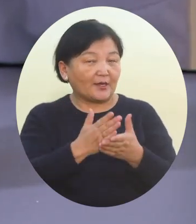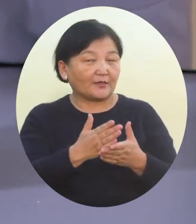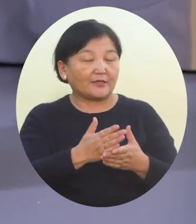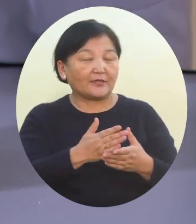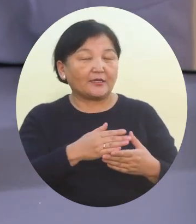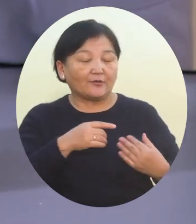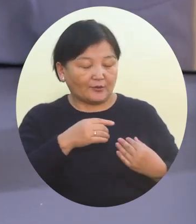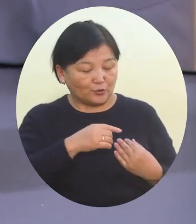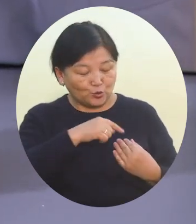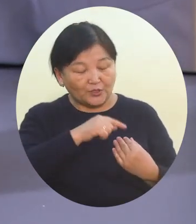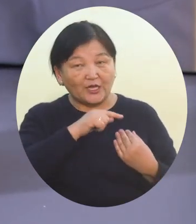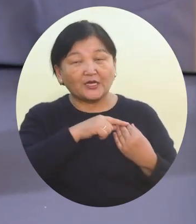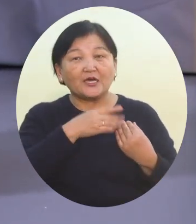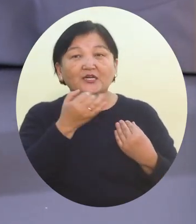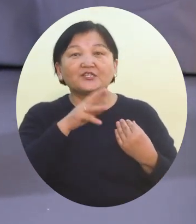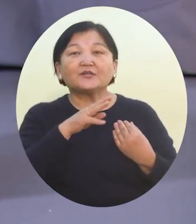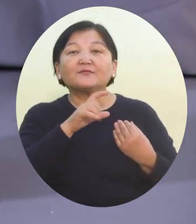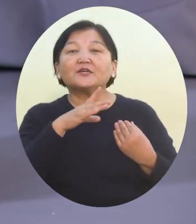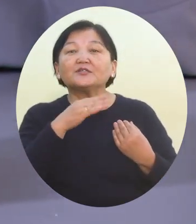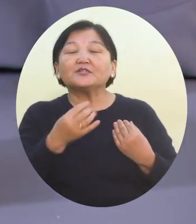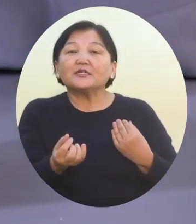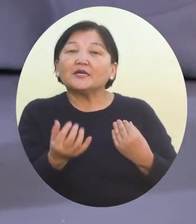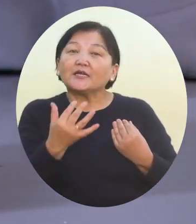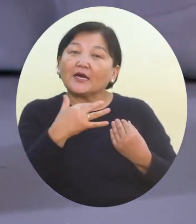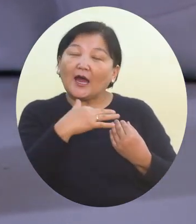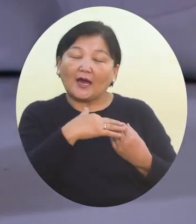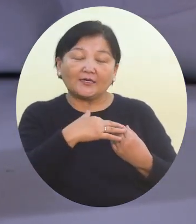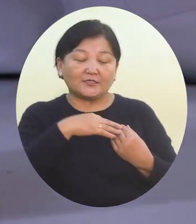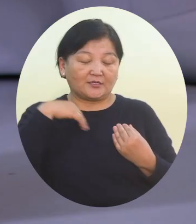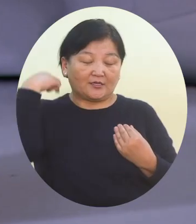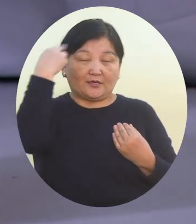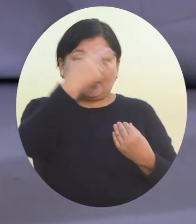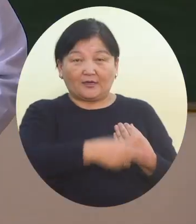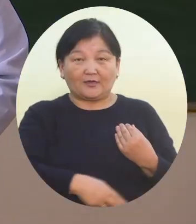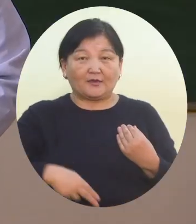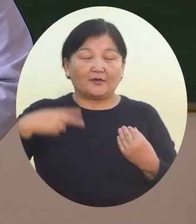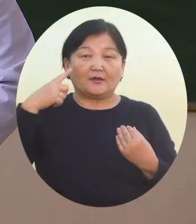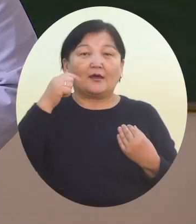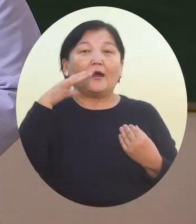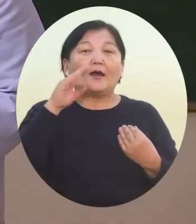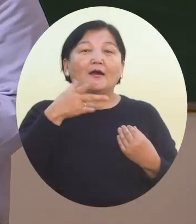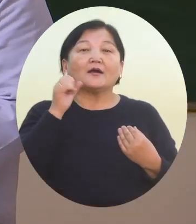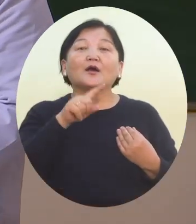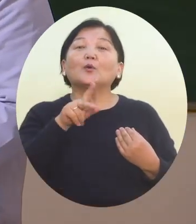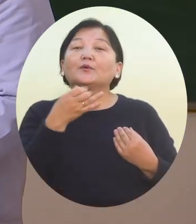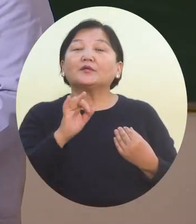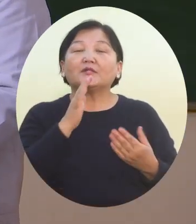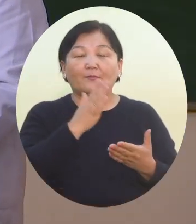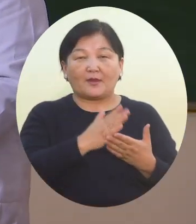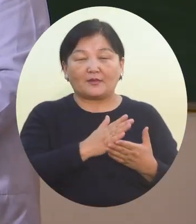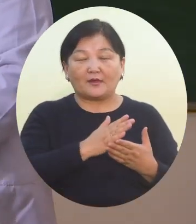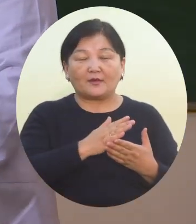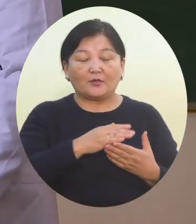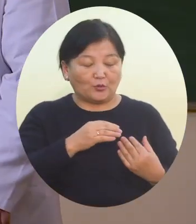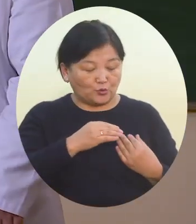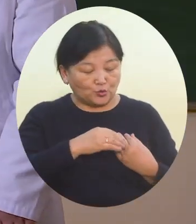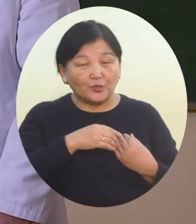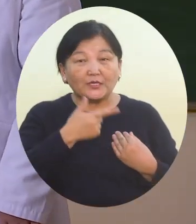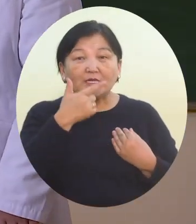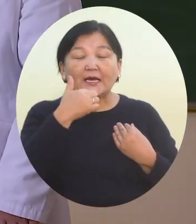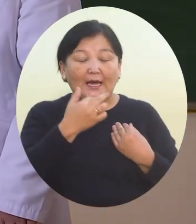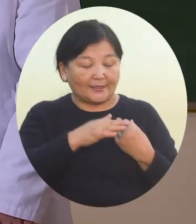шин тэжээлийн бодис болон хүчил төрөгчөөр хангах үүрэгтэй судс юм аа. За зүрхний гадаад бүтцийн тухай